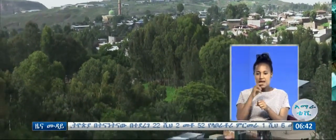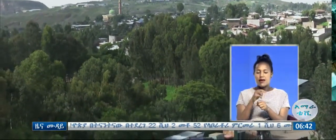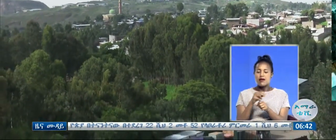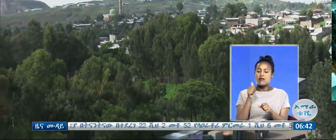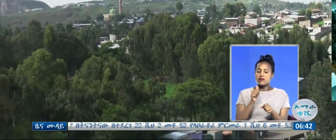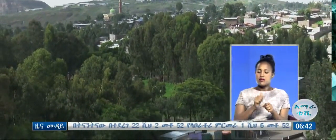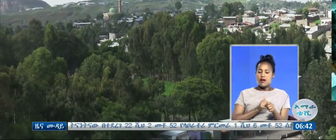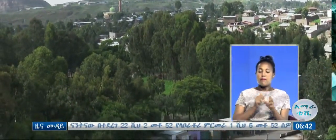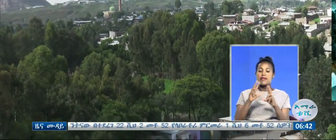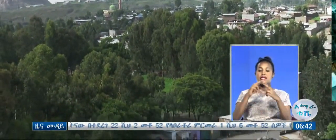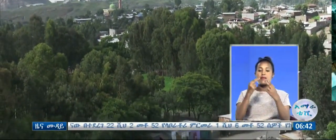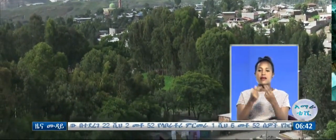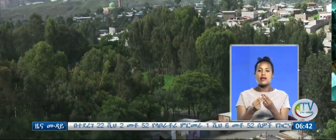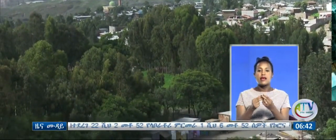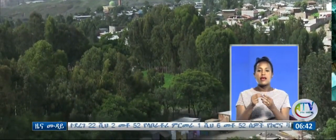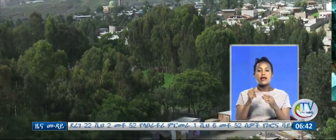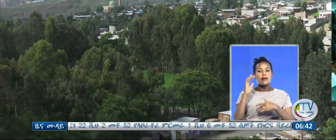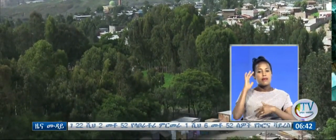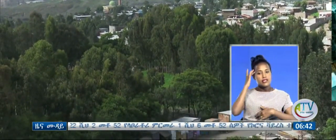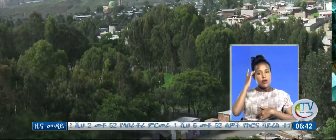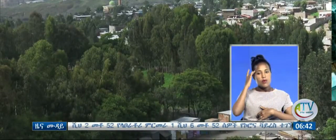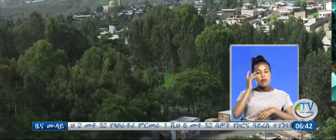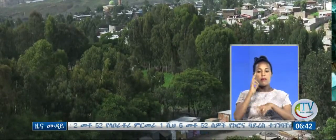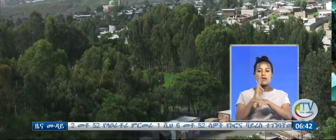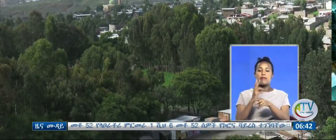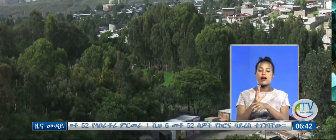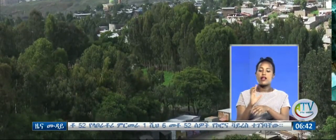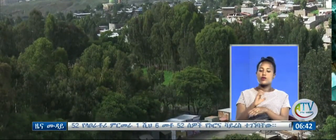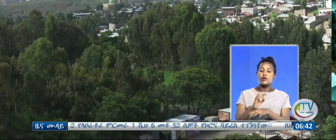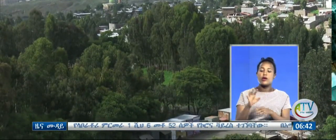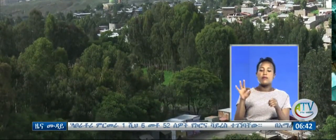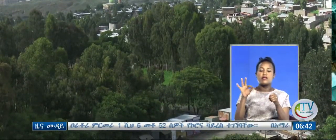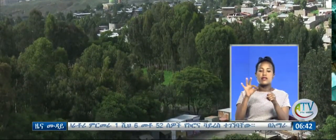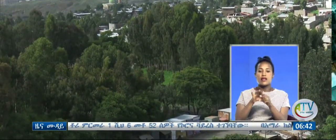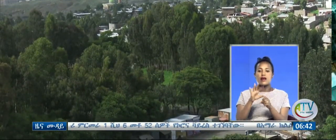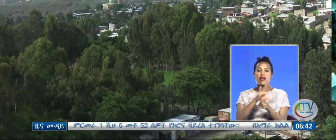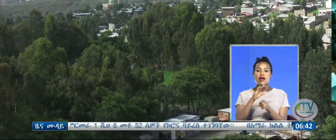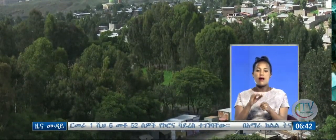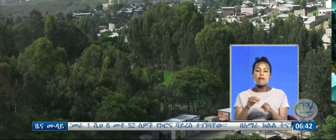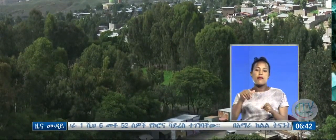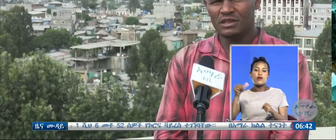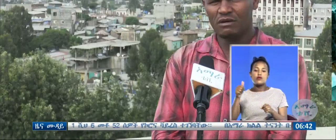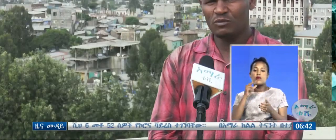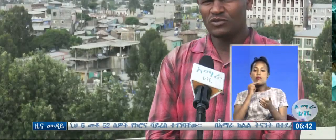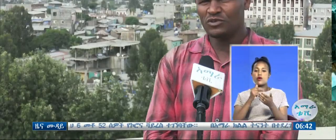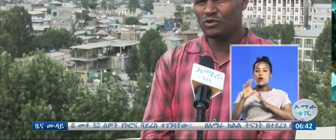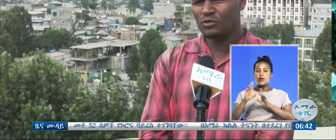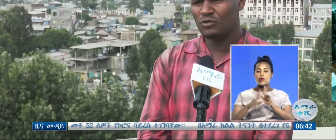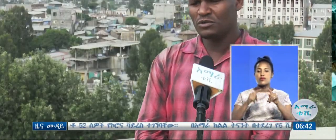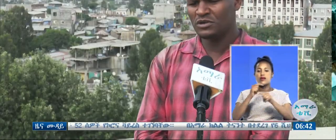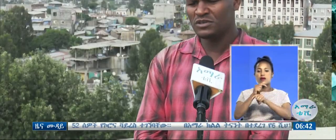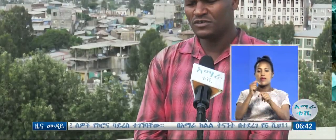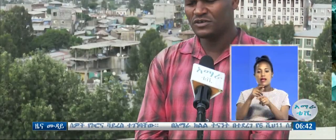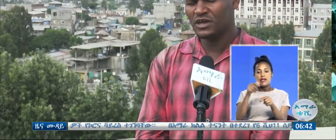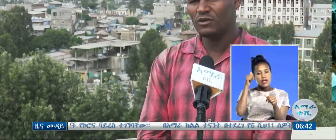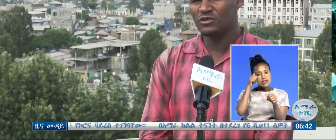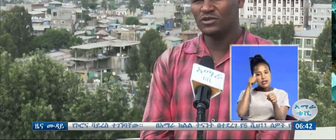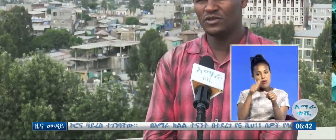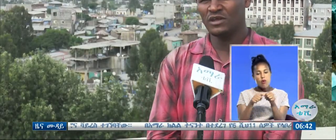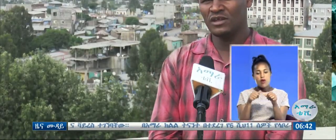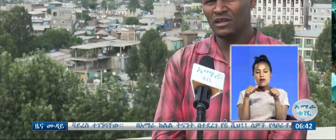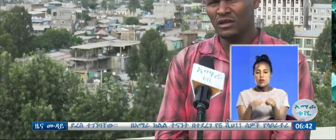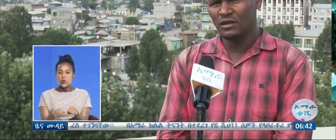ራስንና ቤተሰብን ከወረርሽኝ በመጠበቅ እለቱ በችግኝ ተከላና በሌሎች በጎ አድራጎት ተግባራት ታስቦ